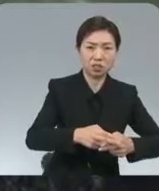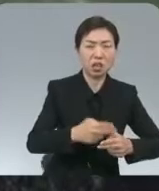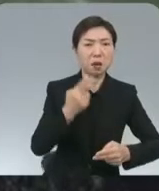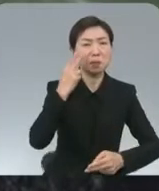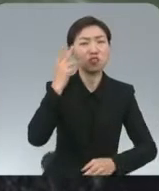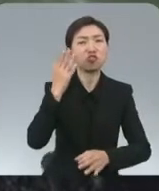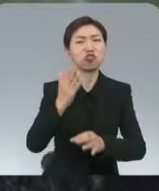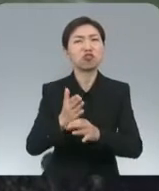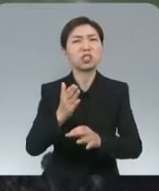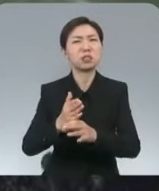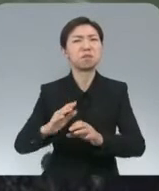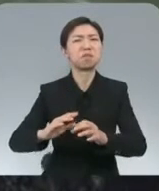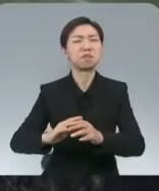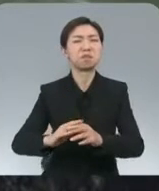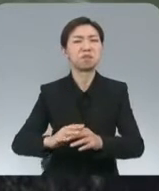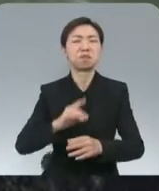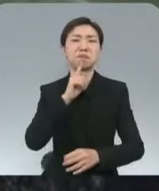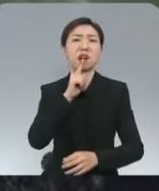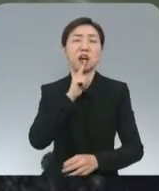と批判しました